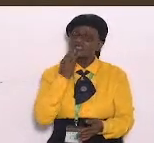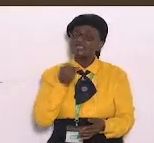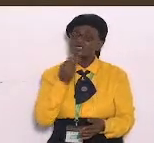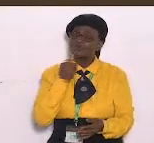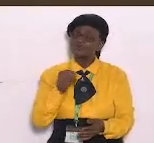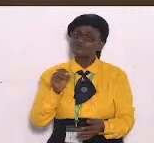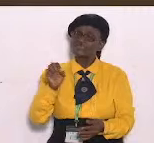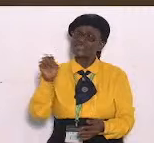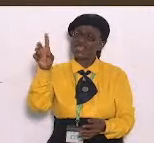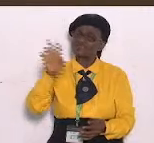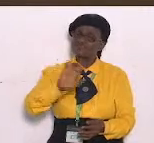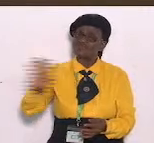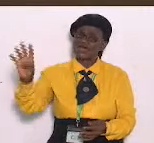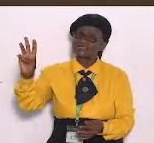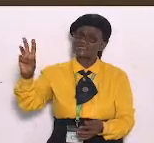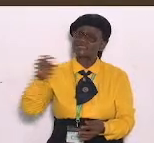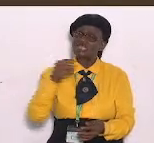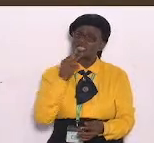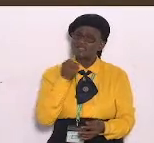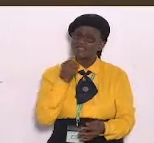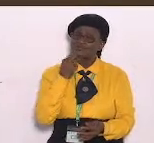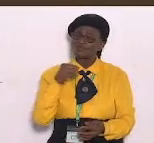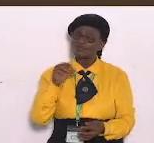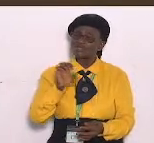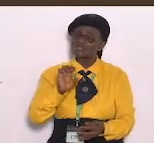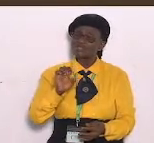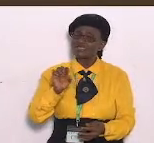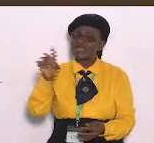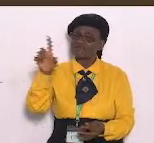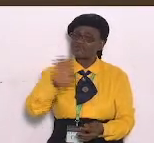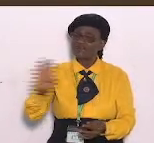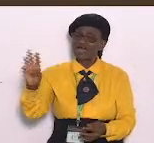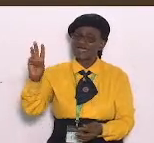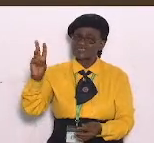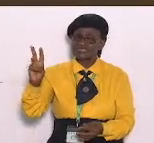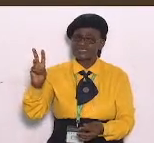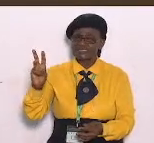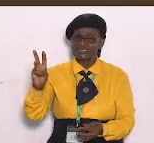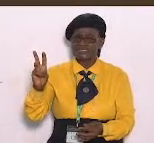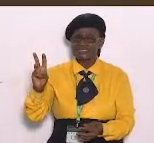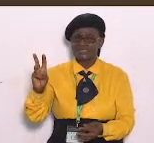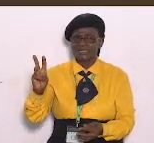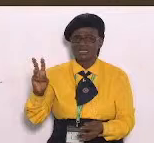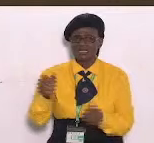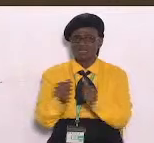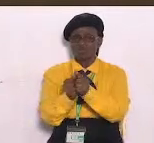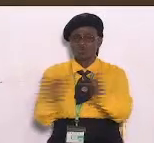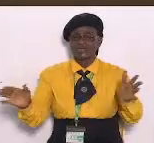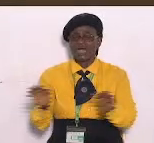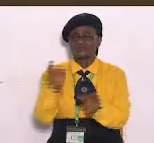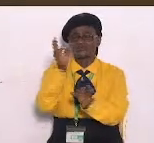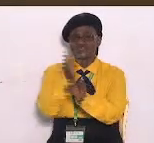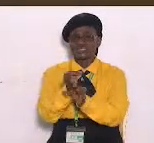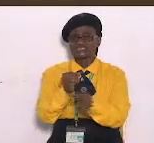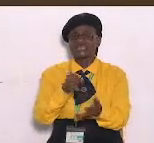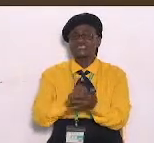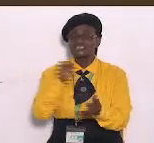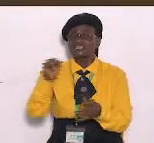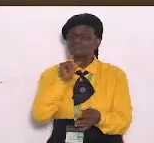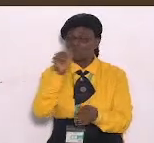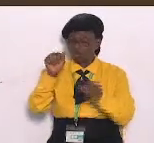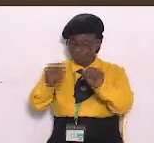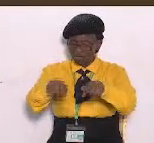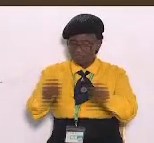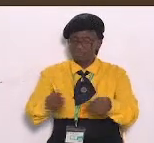un enfant hbre 11 verset 6 hébre 11 verset